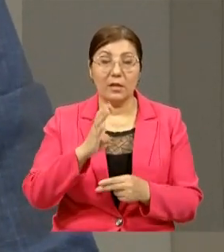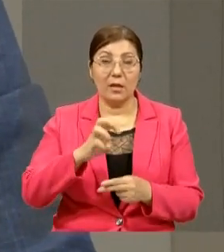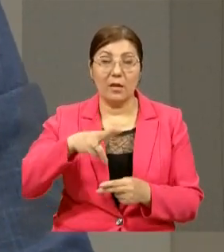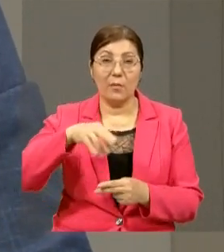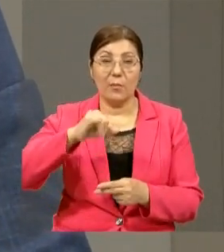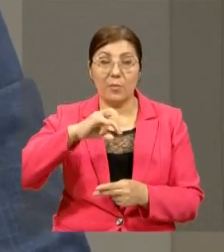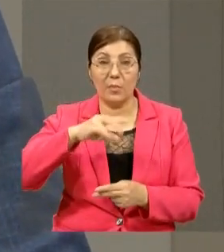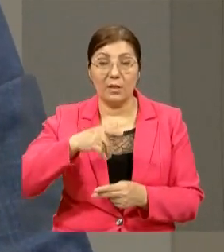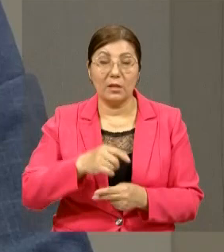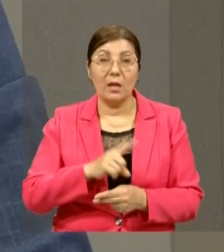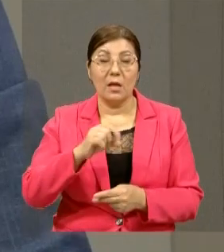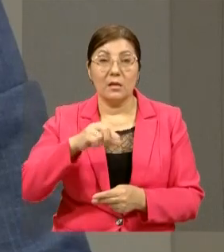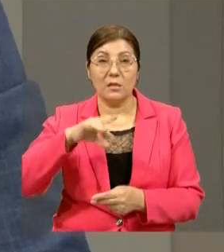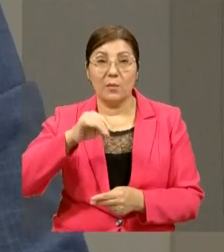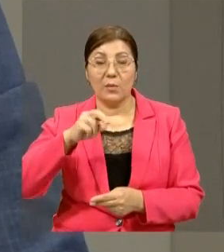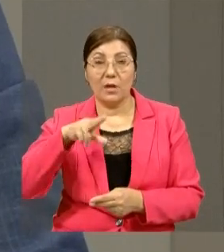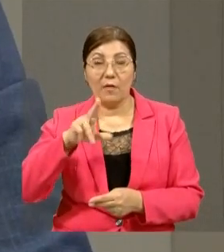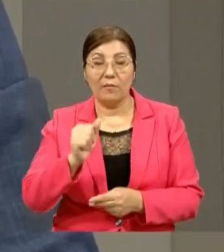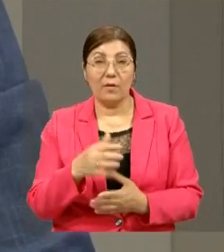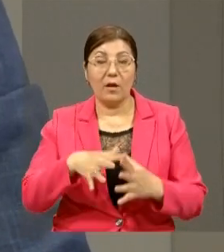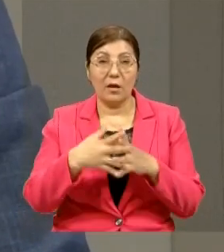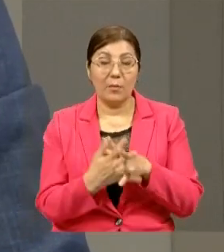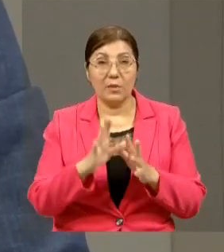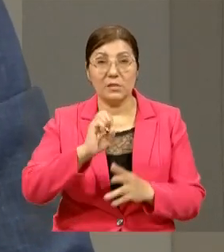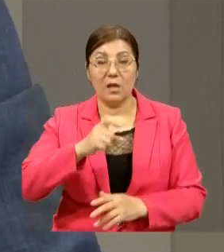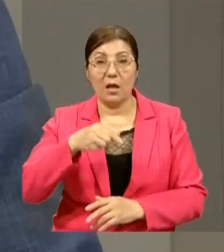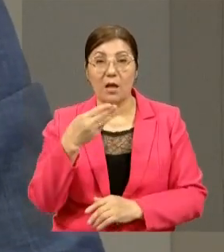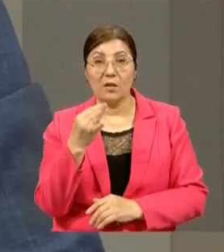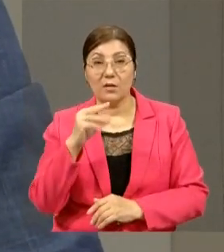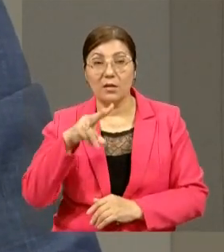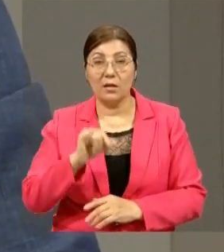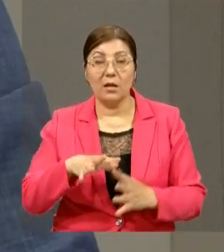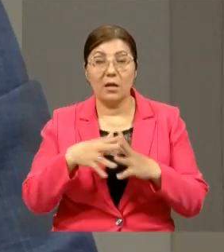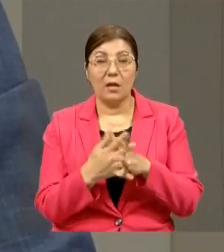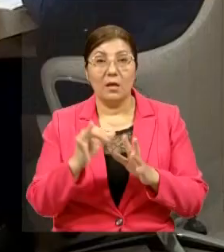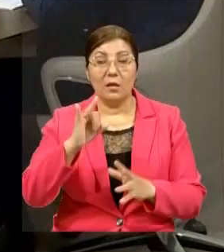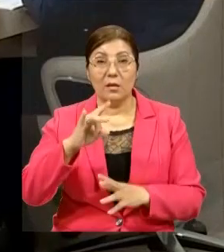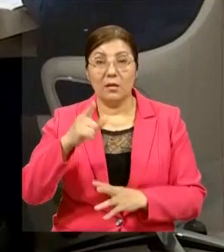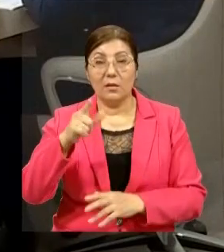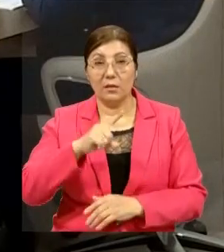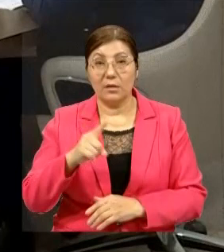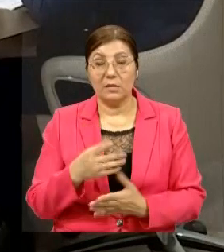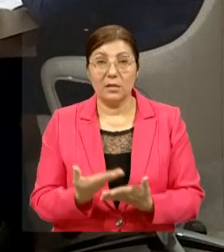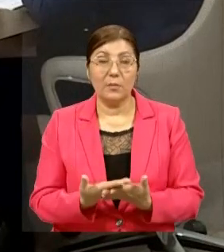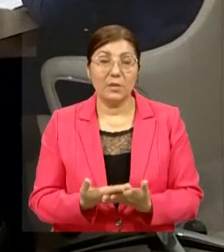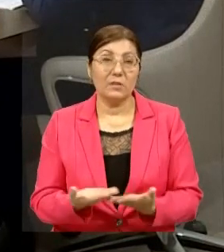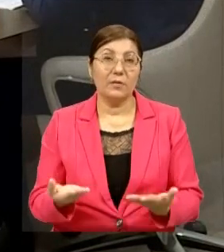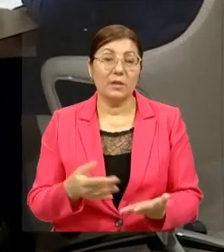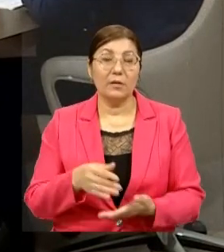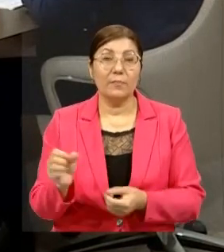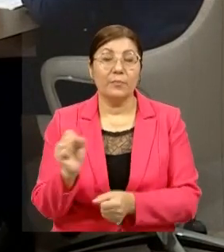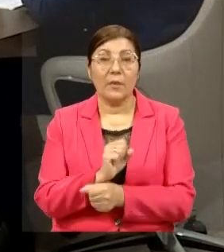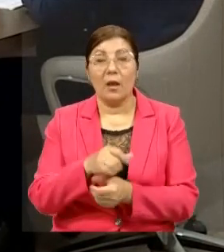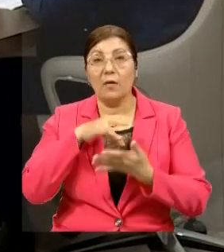станций Это возле села Бема района села Сага шели мугалжарский автотуристов и